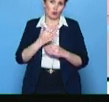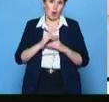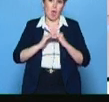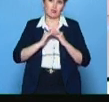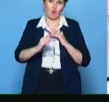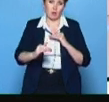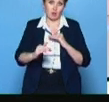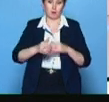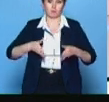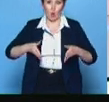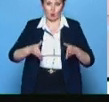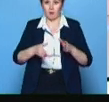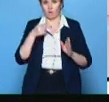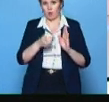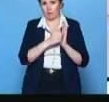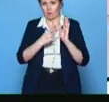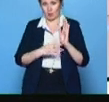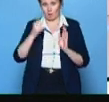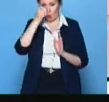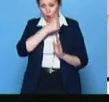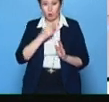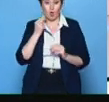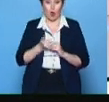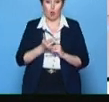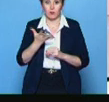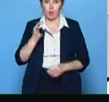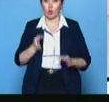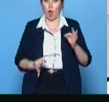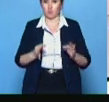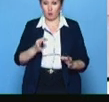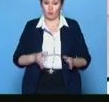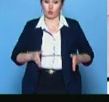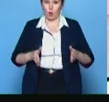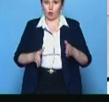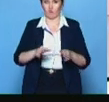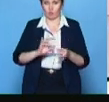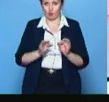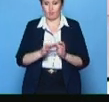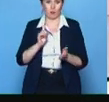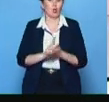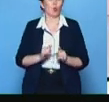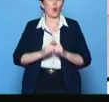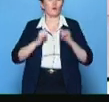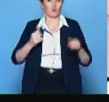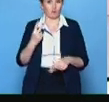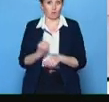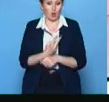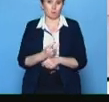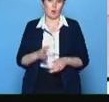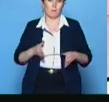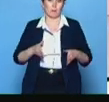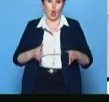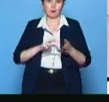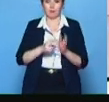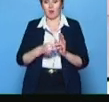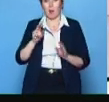2019 году количество нормативных дорог в Ижевске должно увеличиться вдвое. Это проект БКД – «Безопасные и